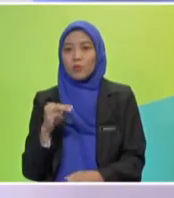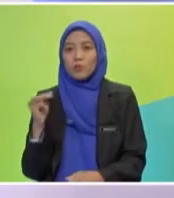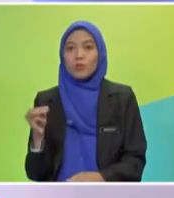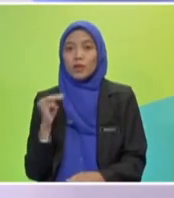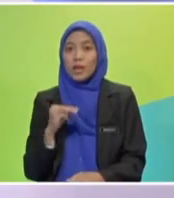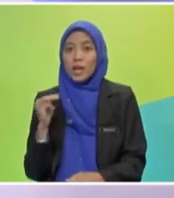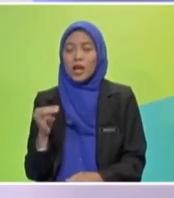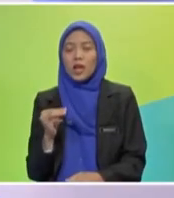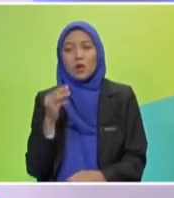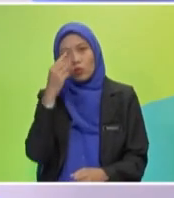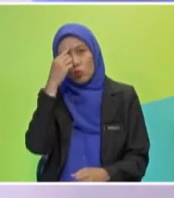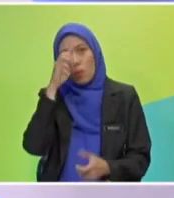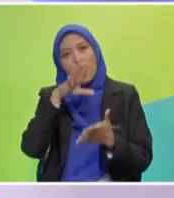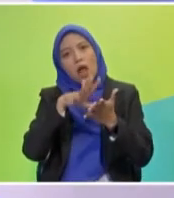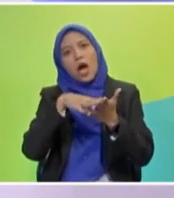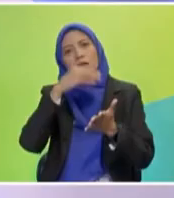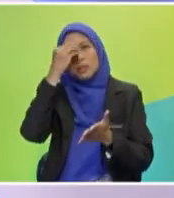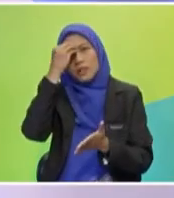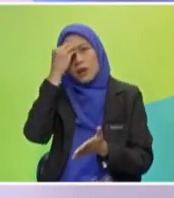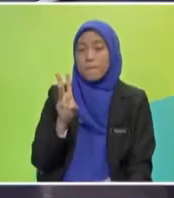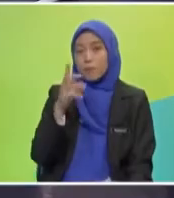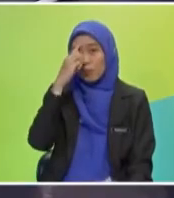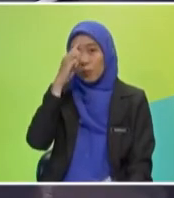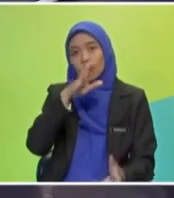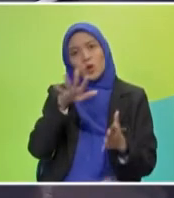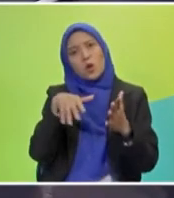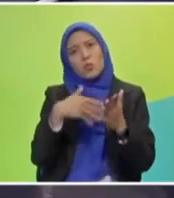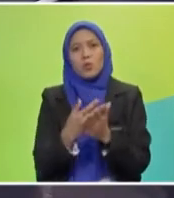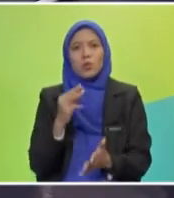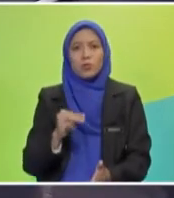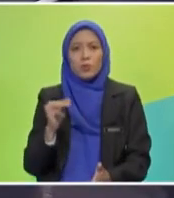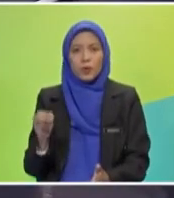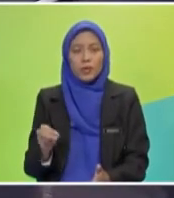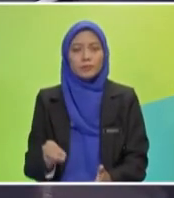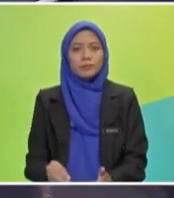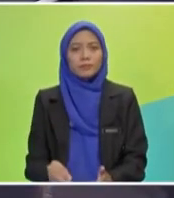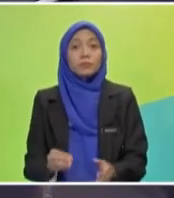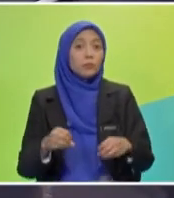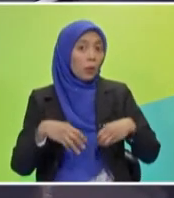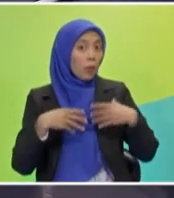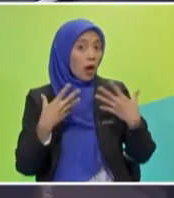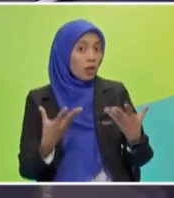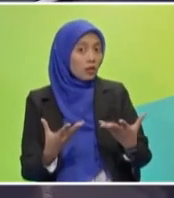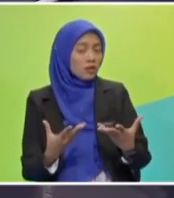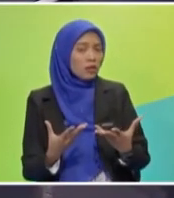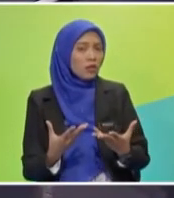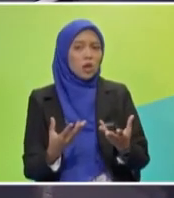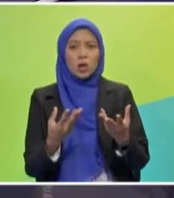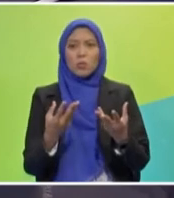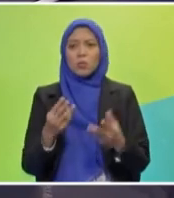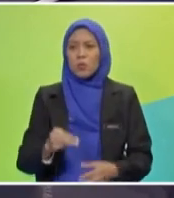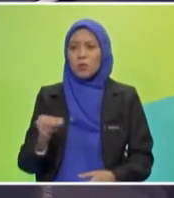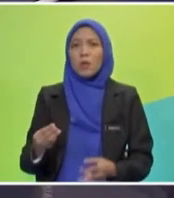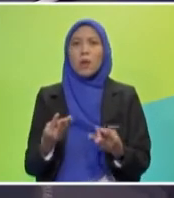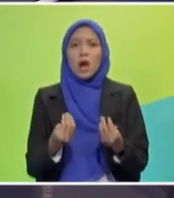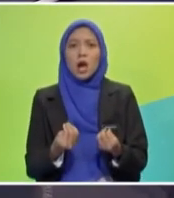mereka untuk belajar, memahami pembelajaran kita hari ini. Tetapi bagaimana pula kalau murid-murid nak melakukan latihan pengukuhan lanjut,